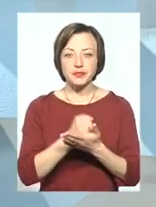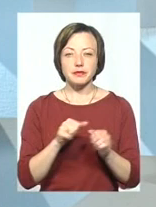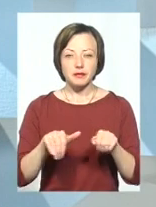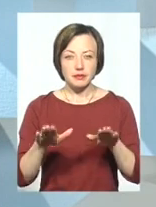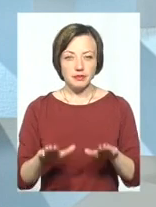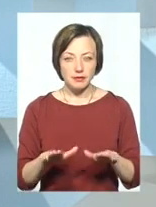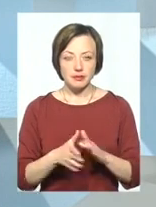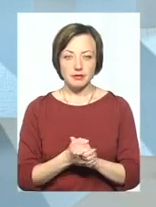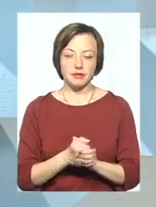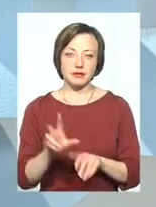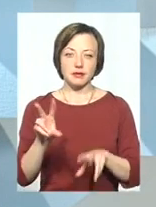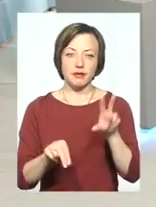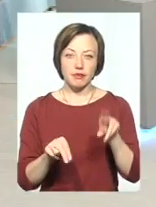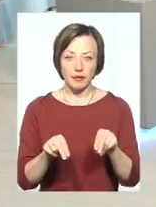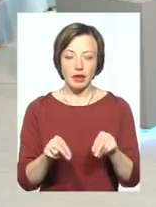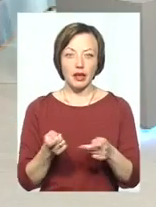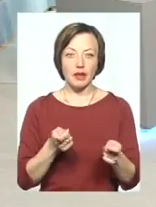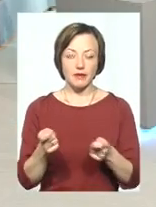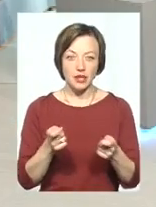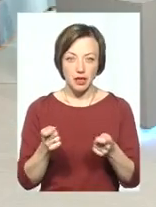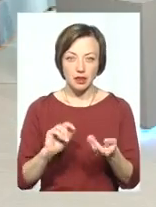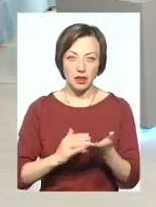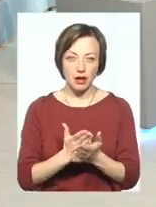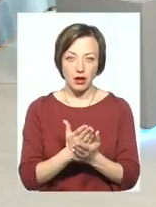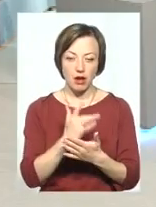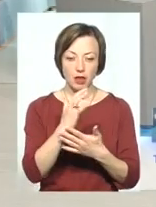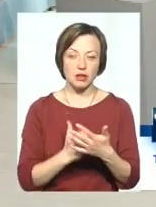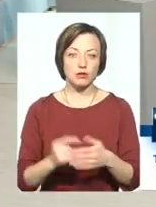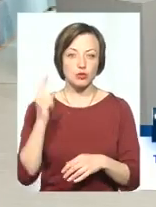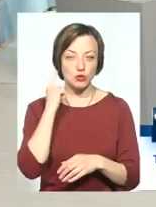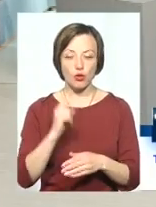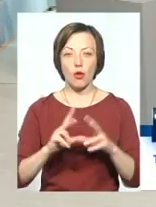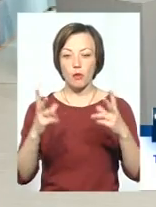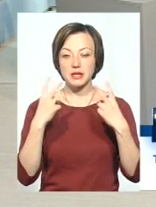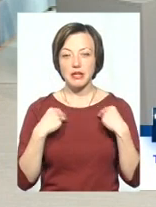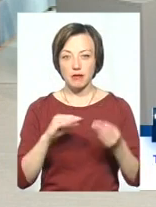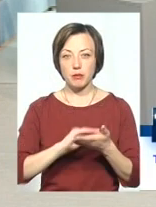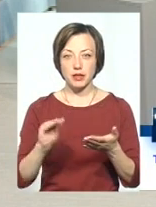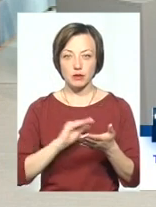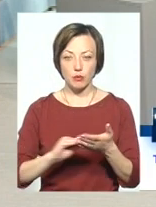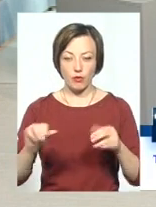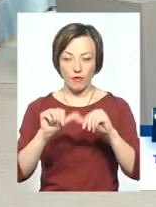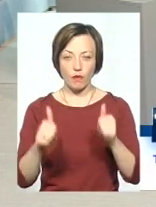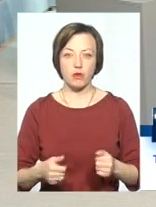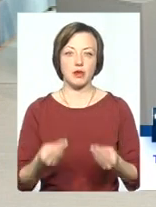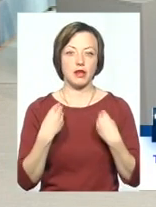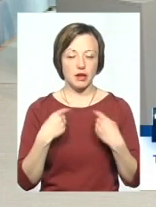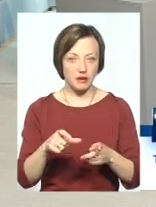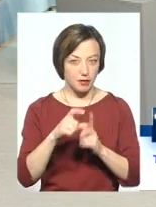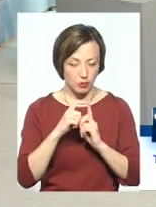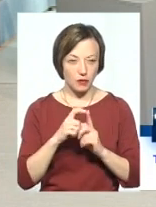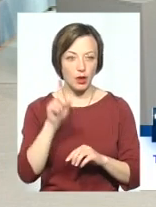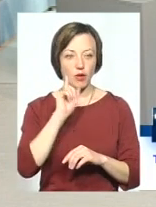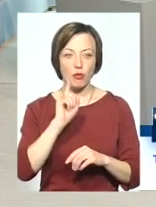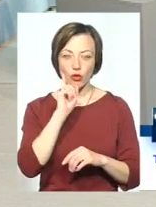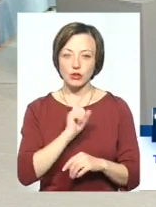рішення. Сподіваємося, що керівник геокадастру почув. він обіцяв в письмовому вигляді дати відповідь на дане питання. А